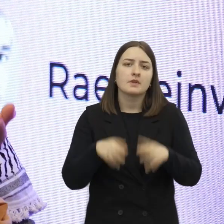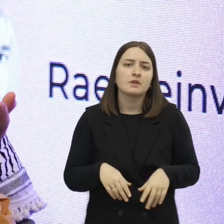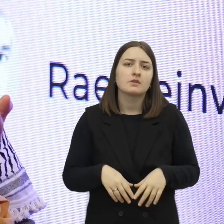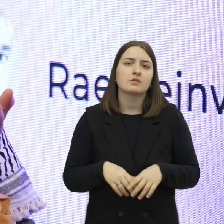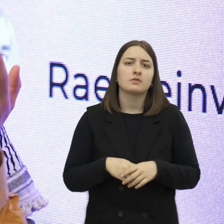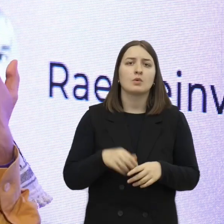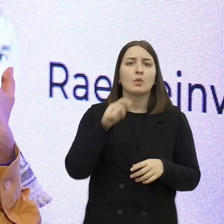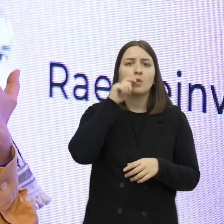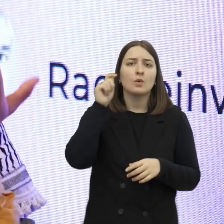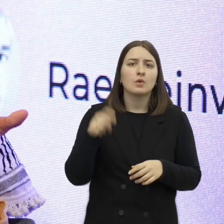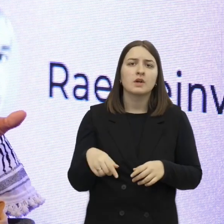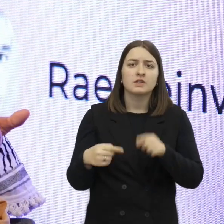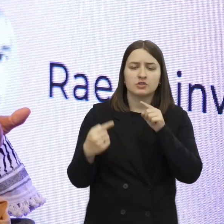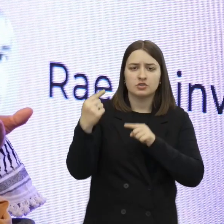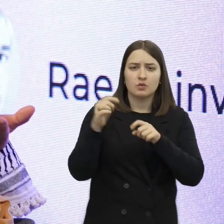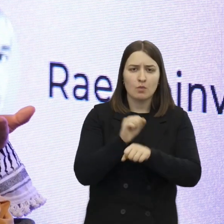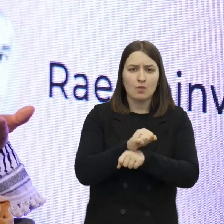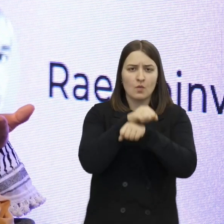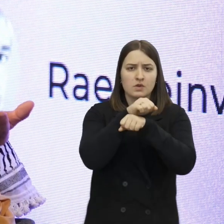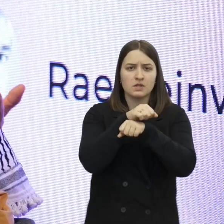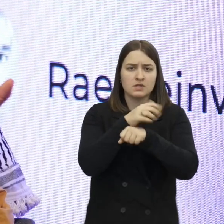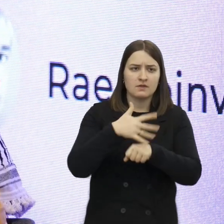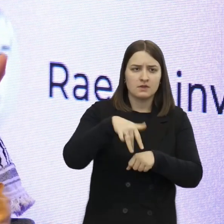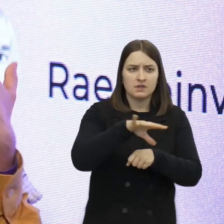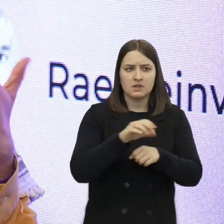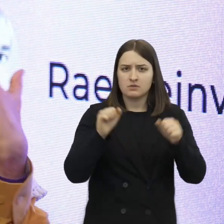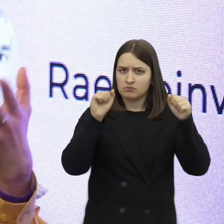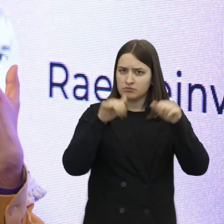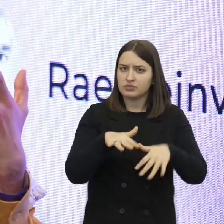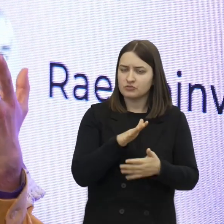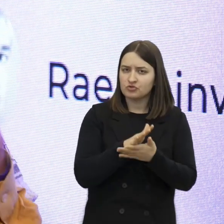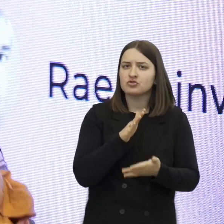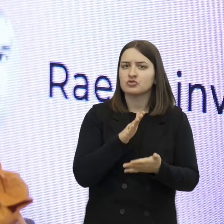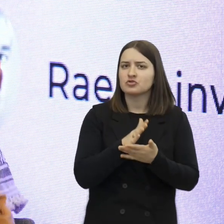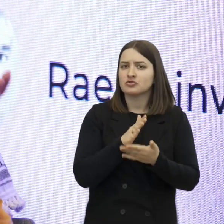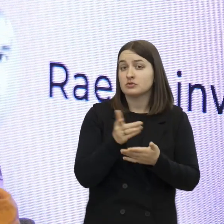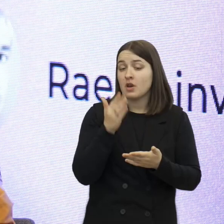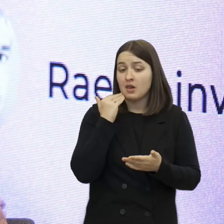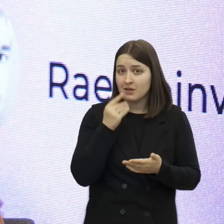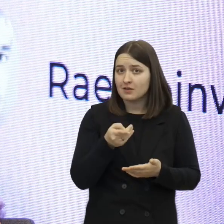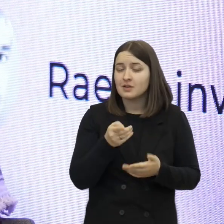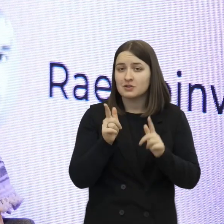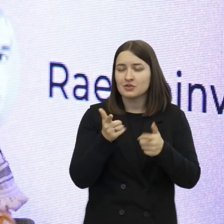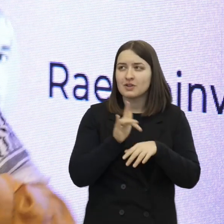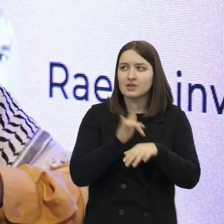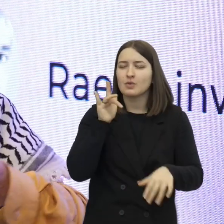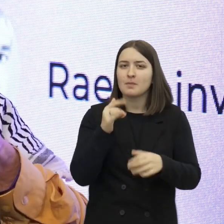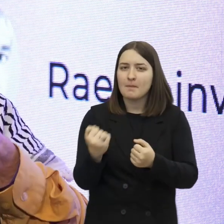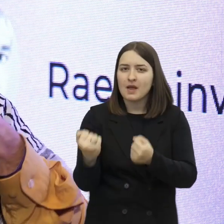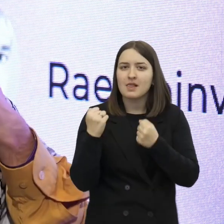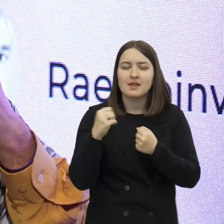Ukrainą nueiti nėra sunku, nes jauti palaikymą iš visuomenės, taip pat ir iš